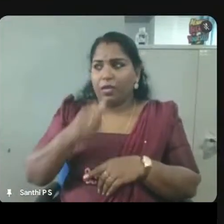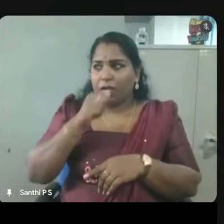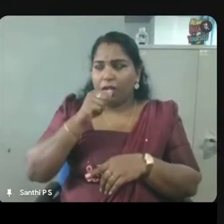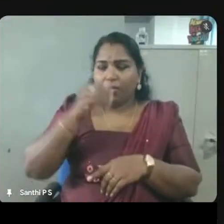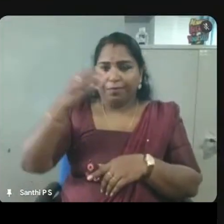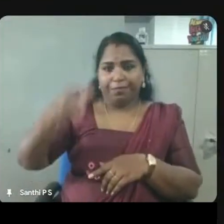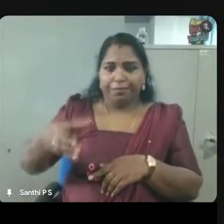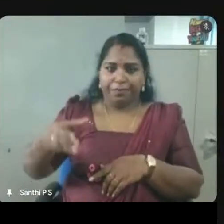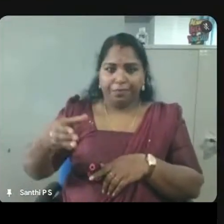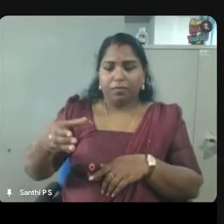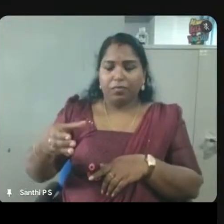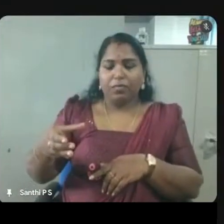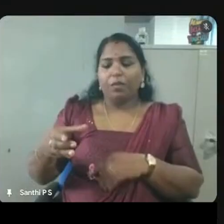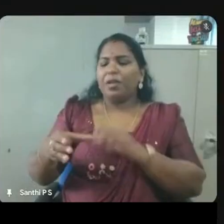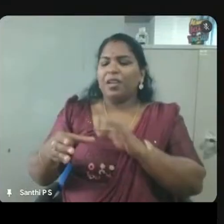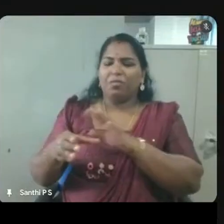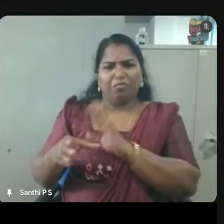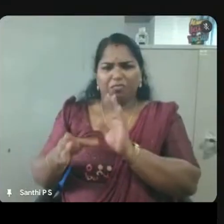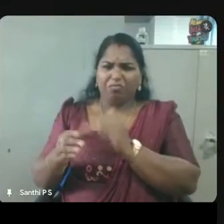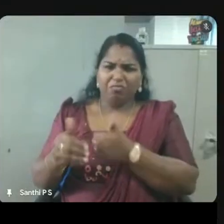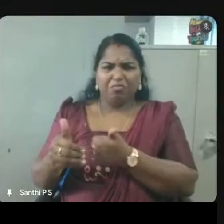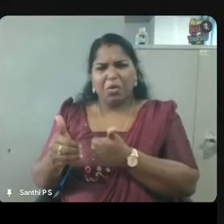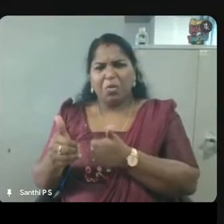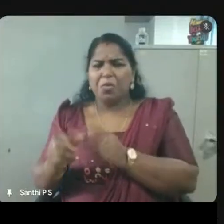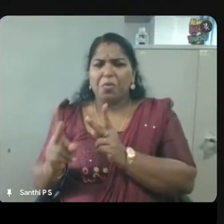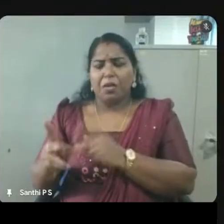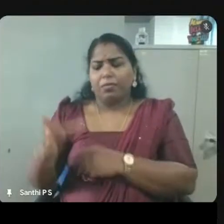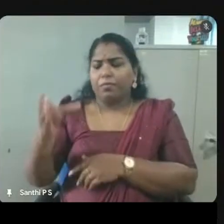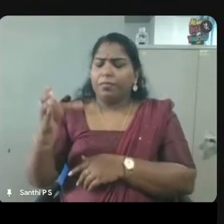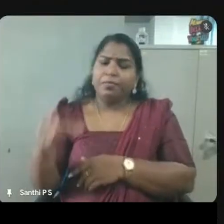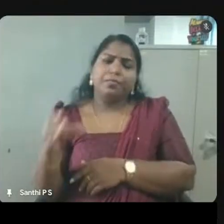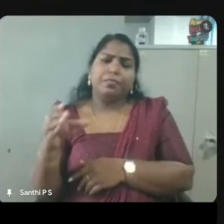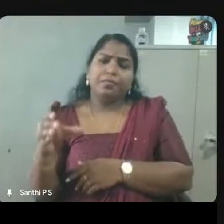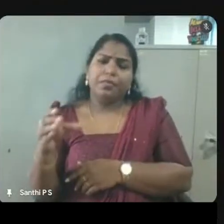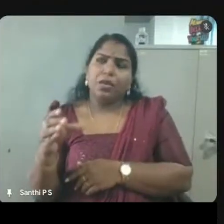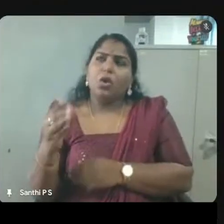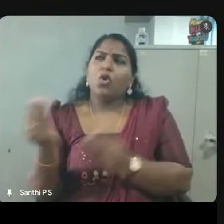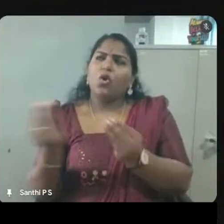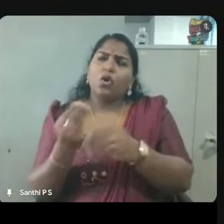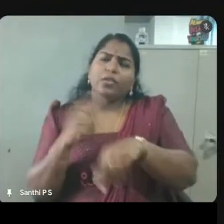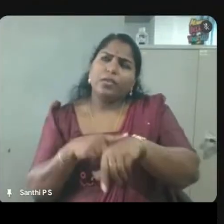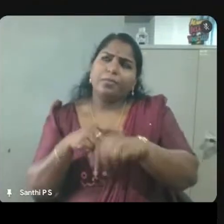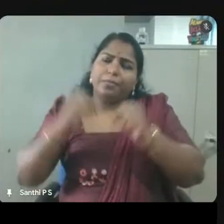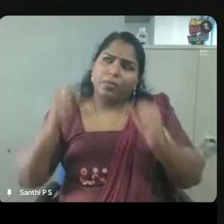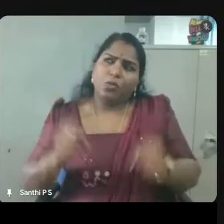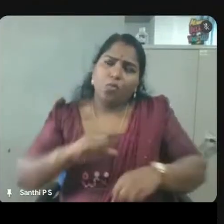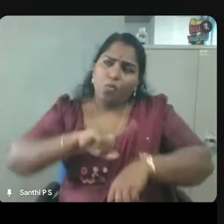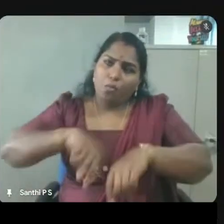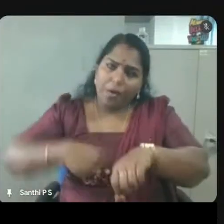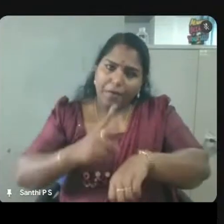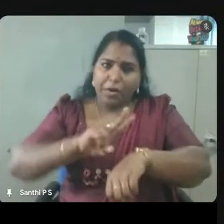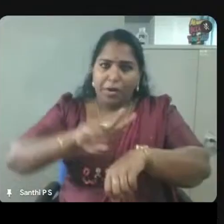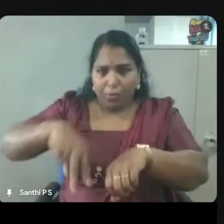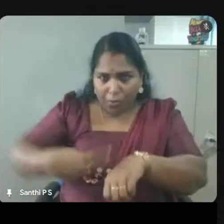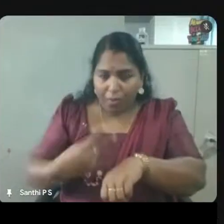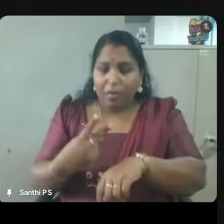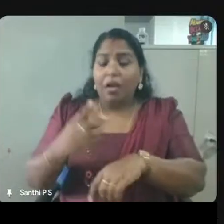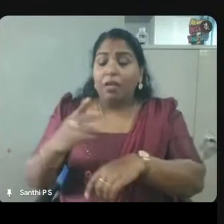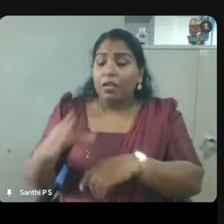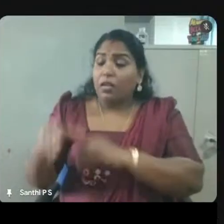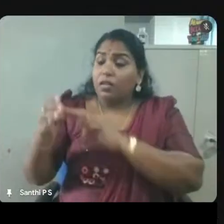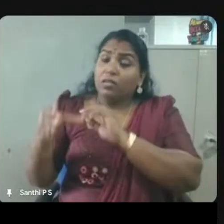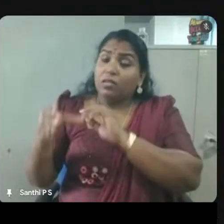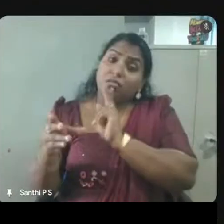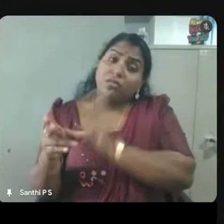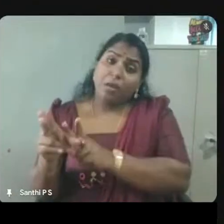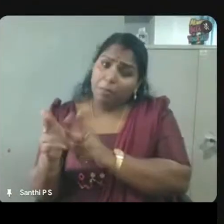ഒരു ജോലിയാണോ? ഒട്ടുമല്ല. നമുക്കിപ്പോൾ ഈ ഗ്ലാസ്സിൽ വെള്ളം പിടിച്ച് നമ്മൾ കുറച്ച് സമയം ഇരുന്നു, 1 മണിക്കൂർ 2 മണിക്കൂർ കഴിഞ്ഞാൽ ഈ കയ്യിലെ മസിൽ നമുക്ക്